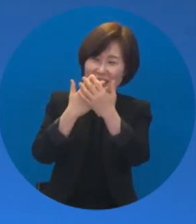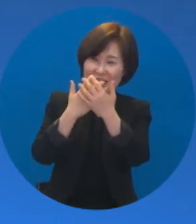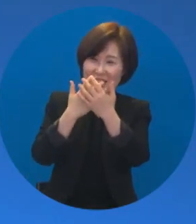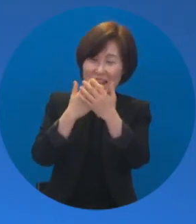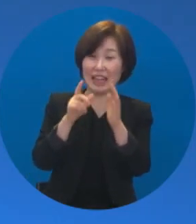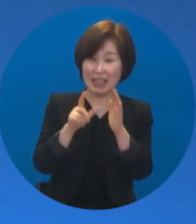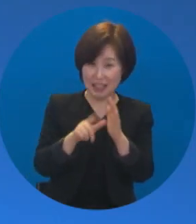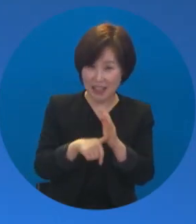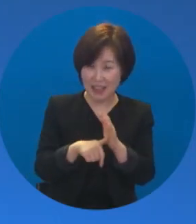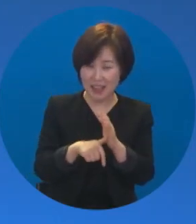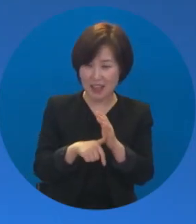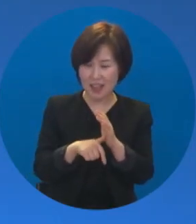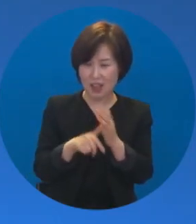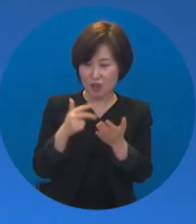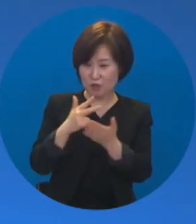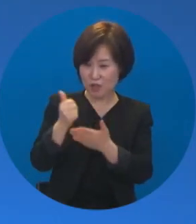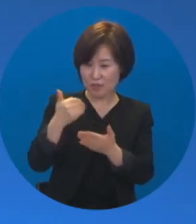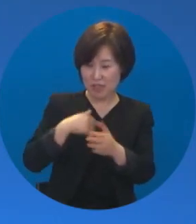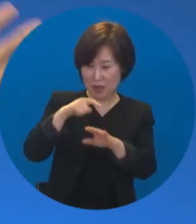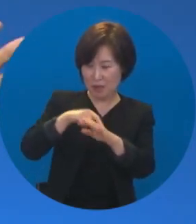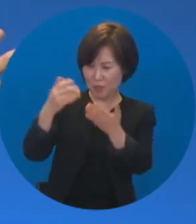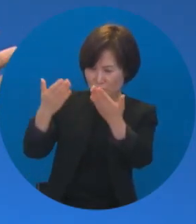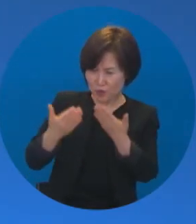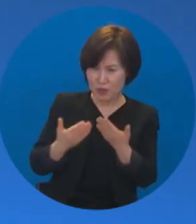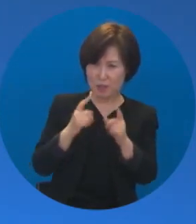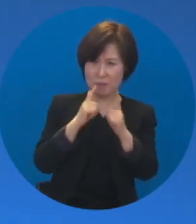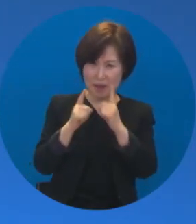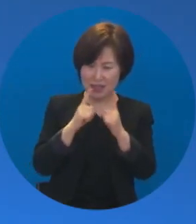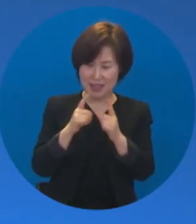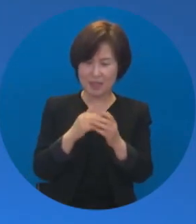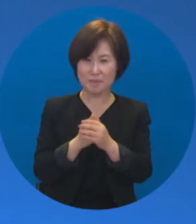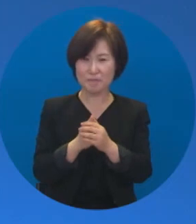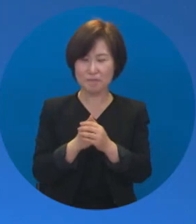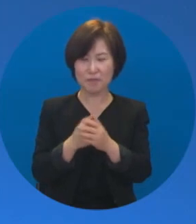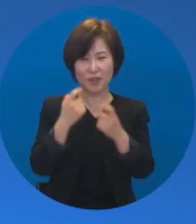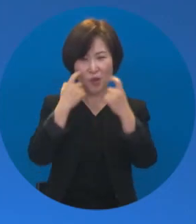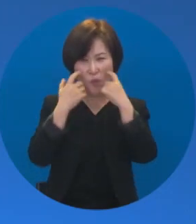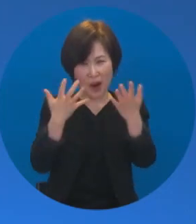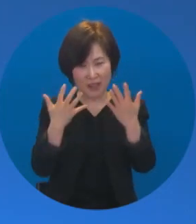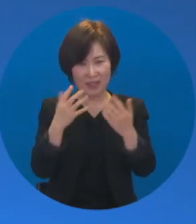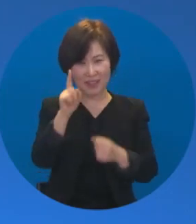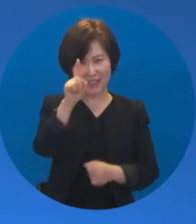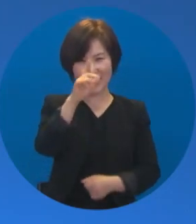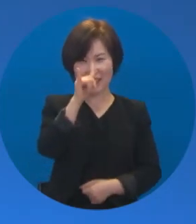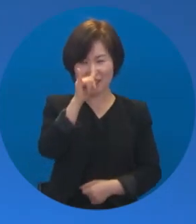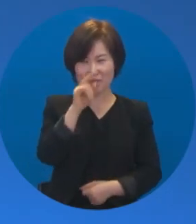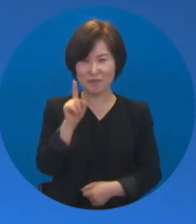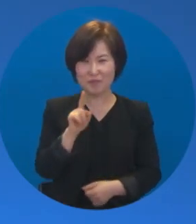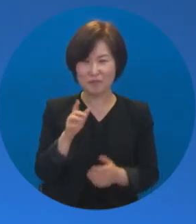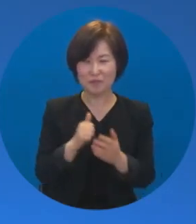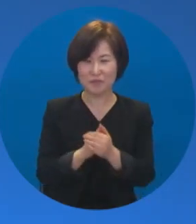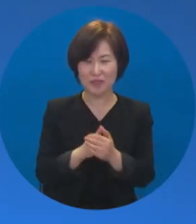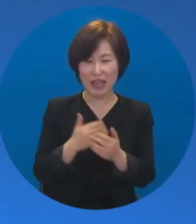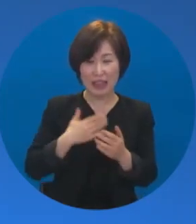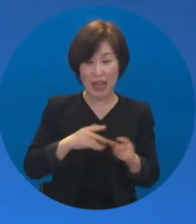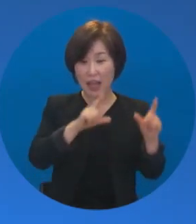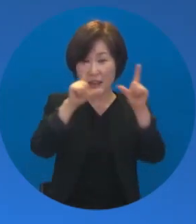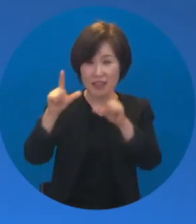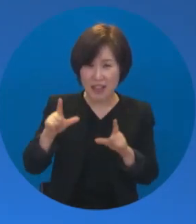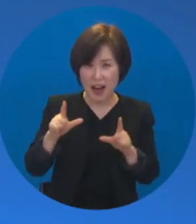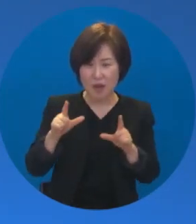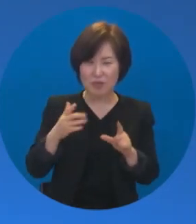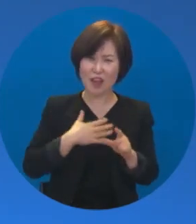그런데 그때 제 마음에 주님 주셨던 말씀이 정확히 모르겠지만 확실한 게 하나가 있는데 내 삶이 주님의 것이라는